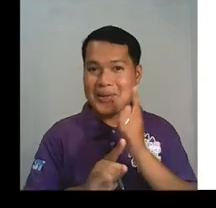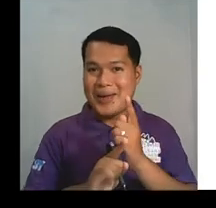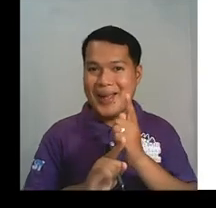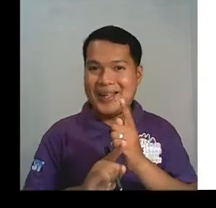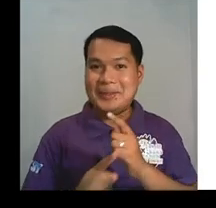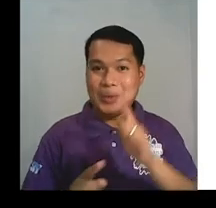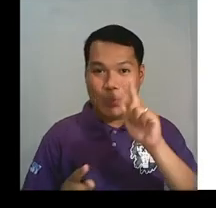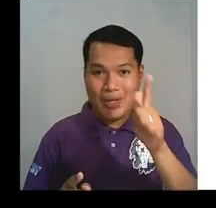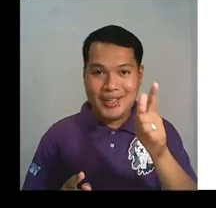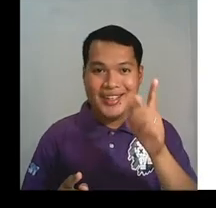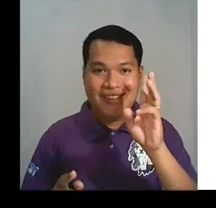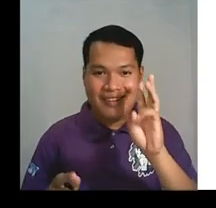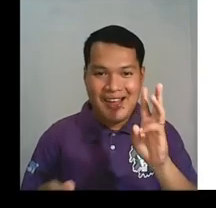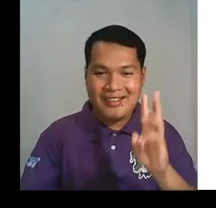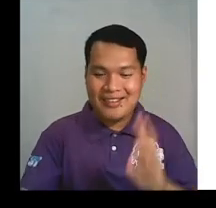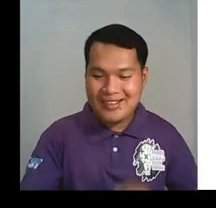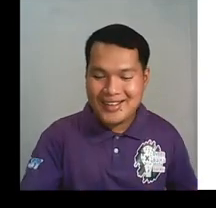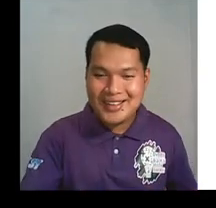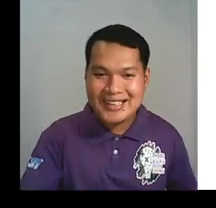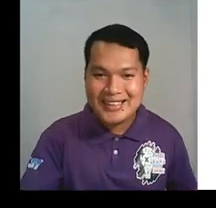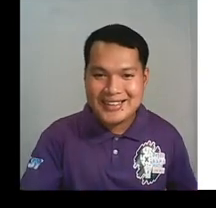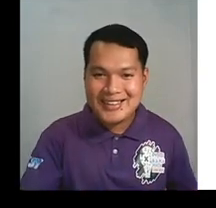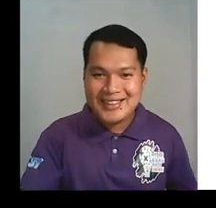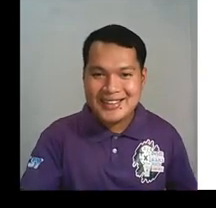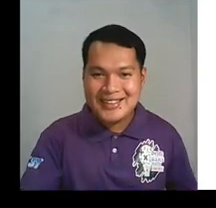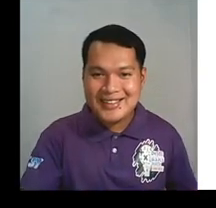tama, 26. 26.